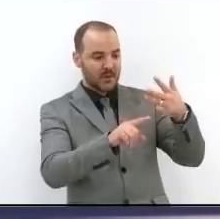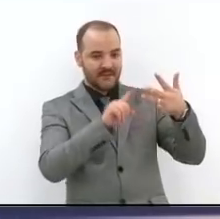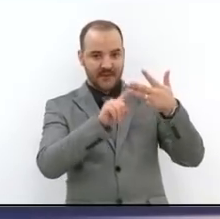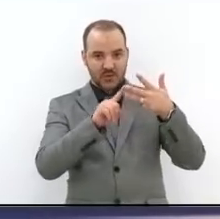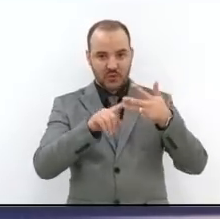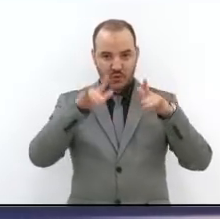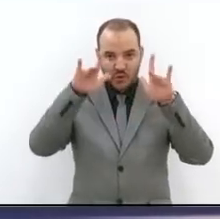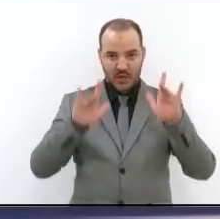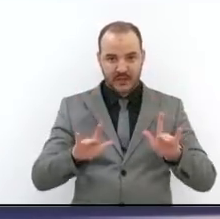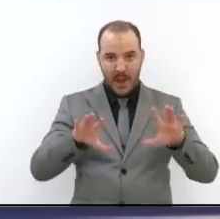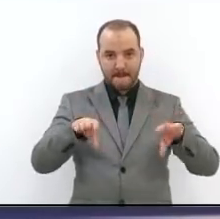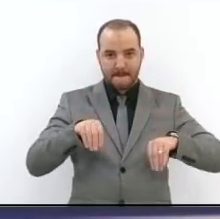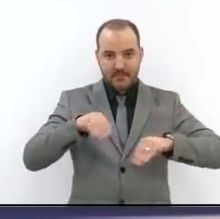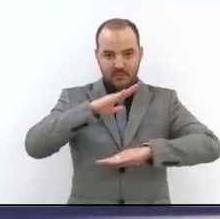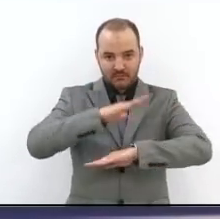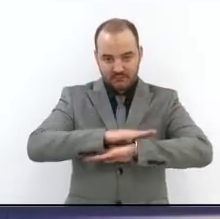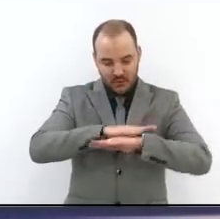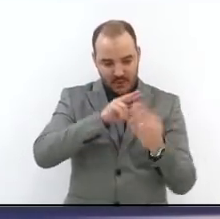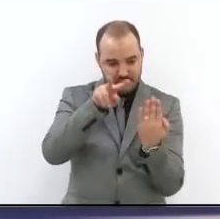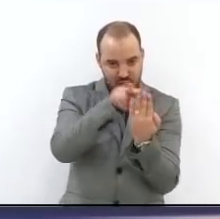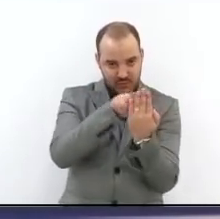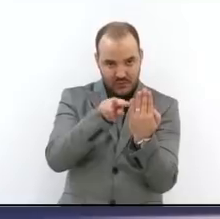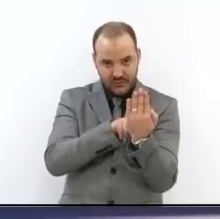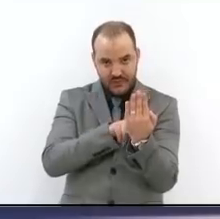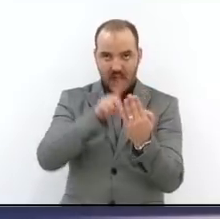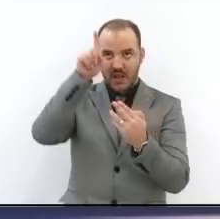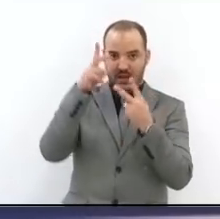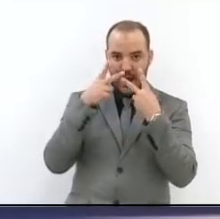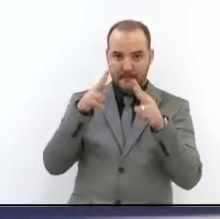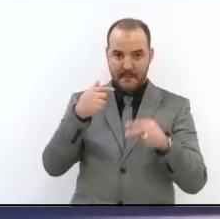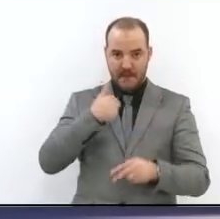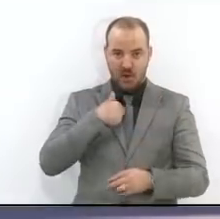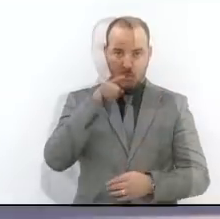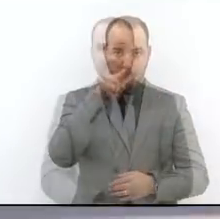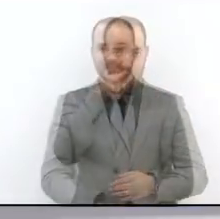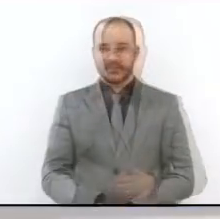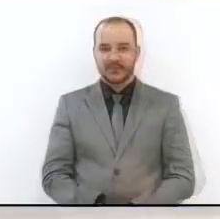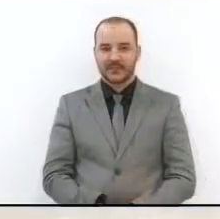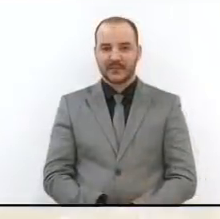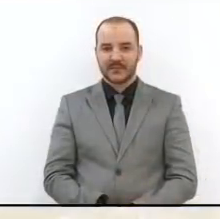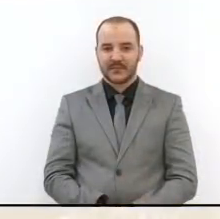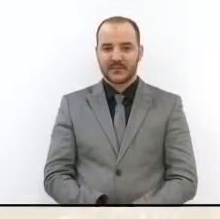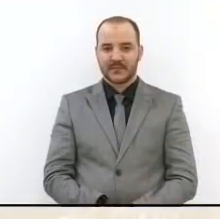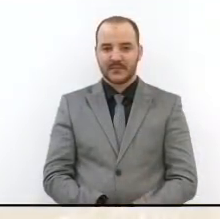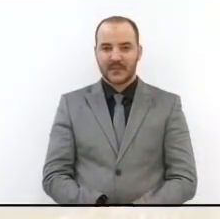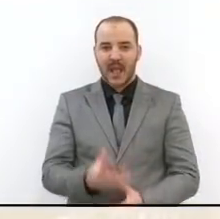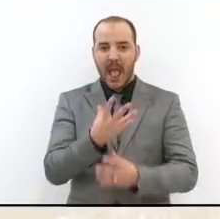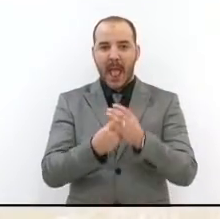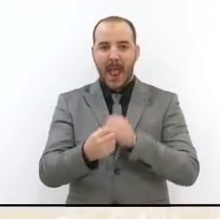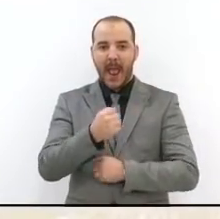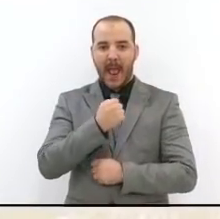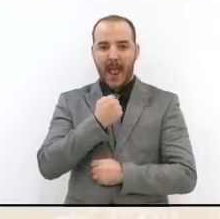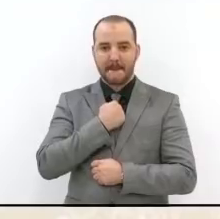بأدب واحترام أثناء التلاوة. تقبل الله منا ومنكم. أبنائي، بعد